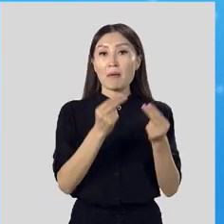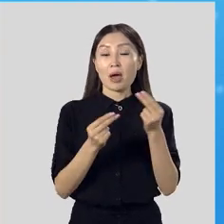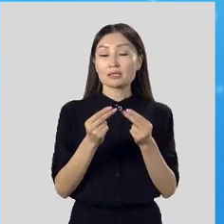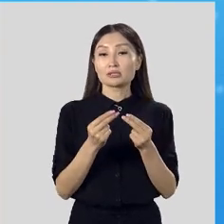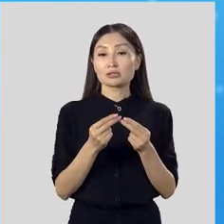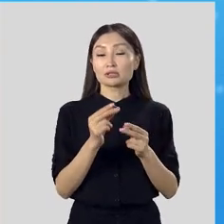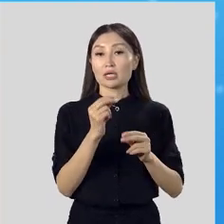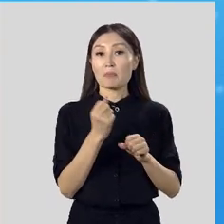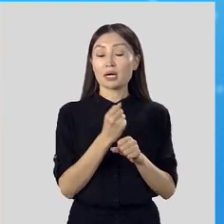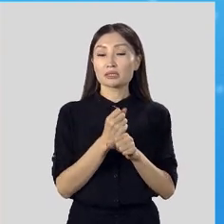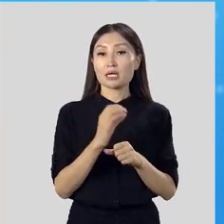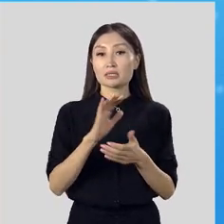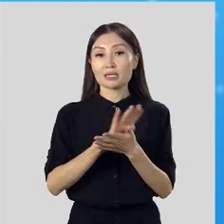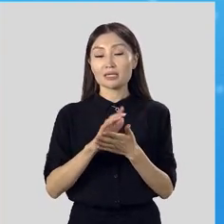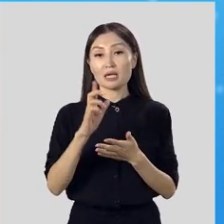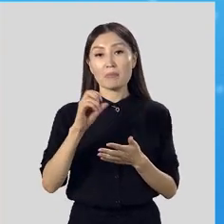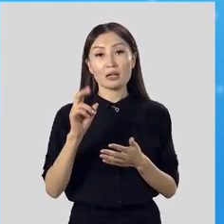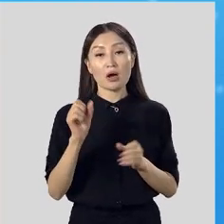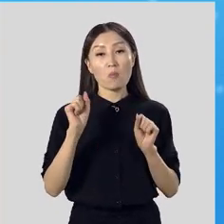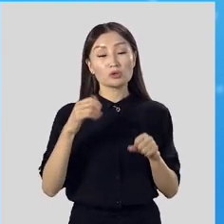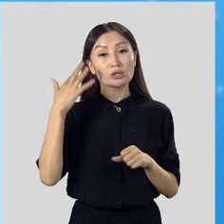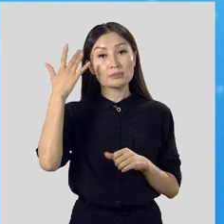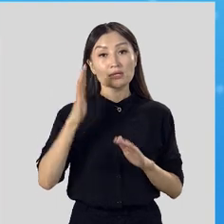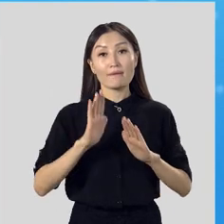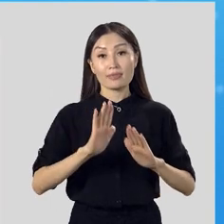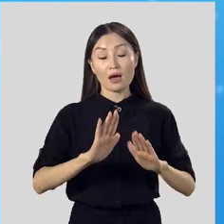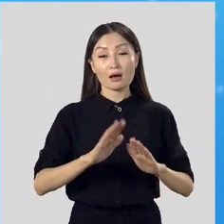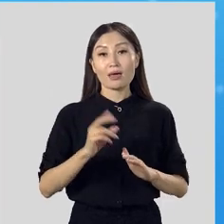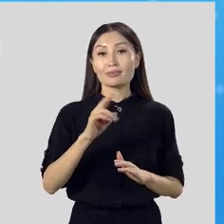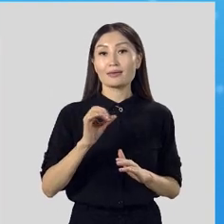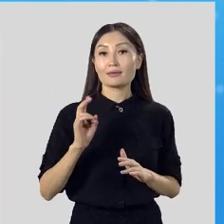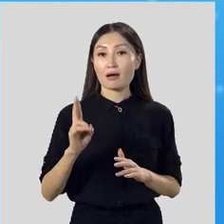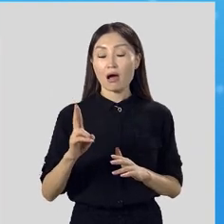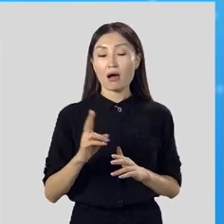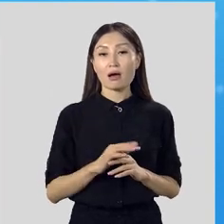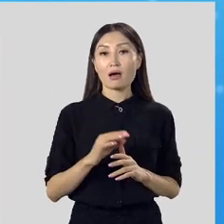Схематически процесс синтеза белка можно представить так. ДНК,